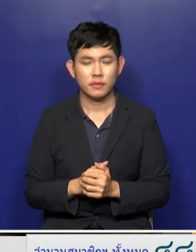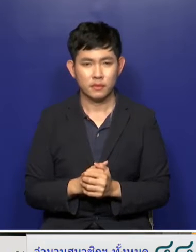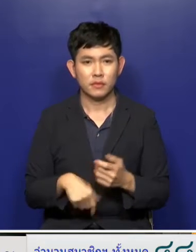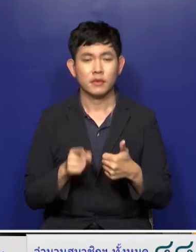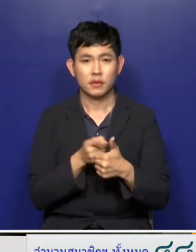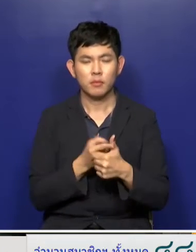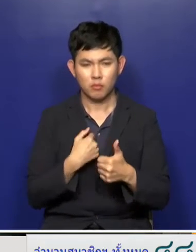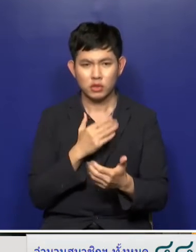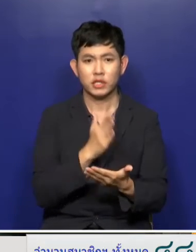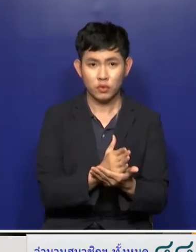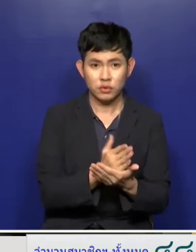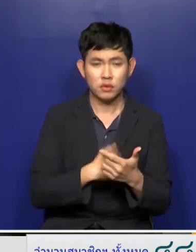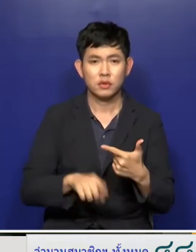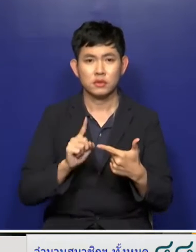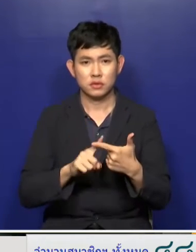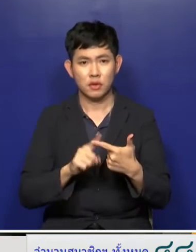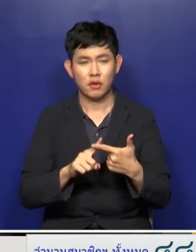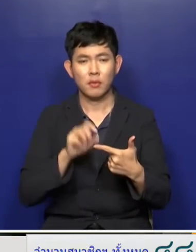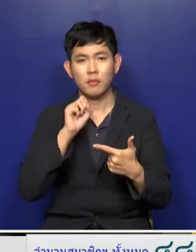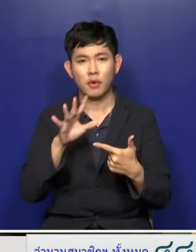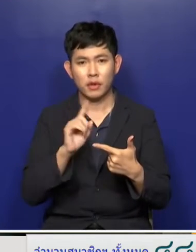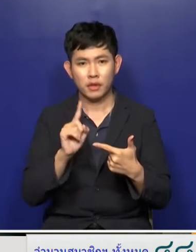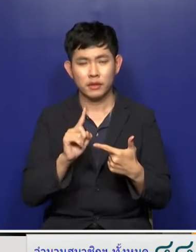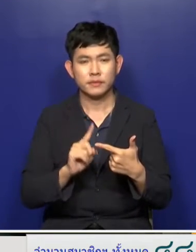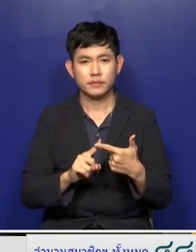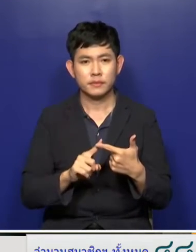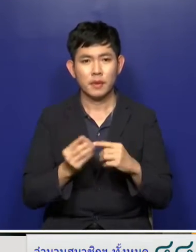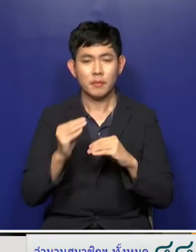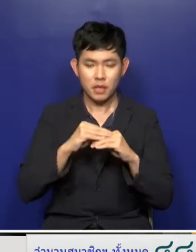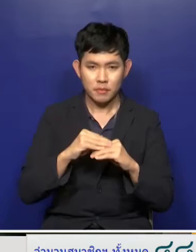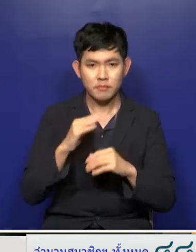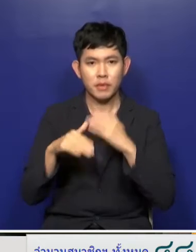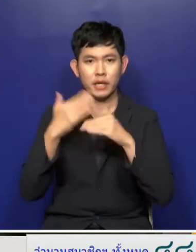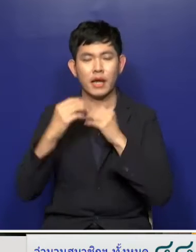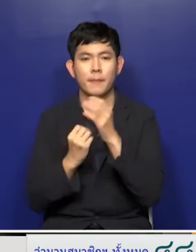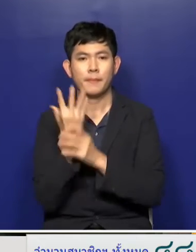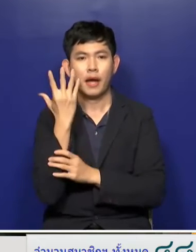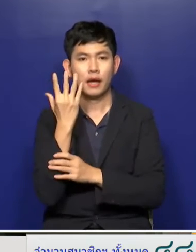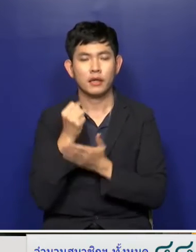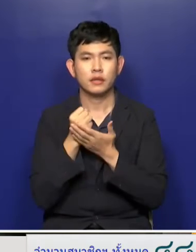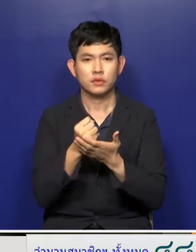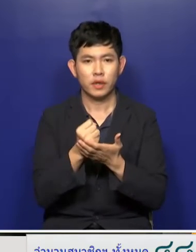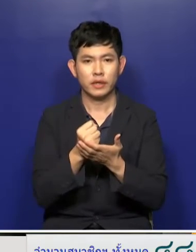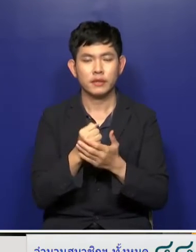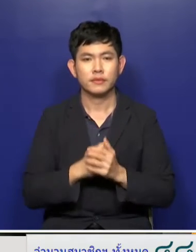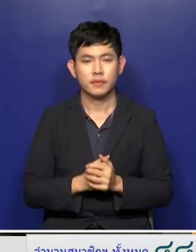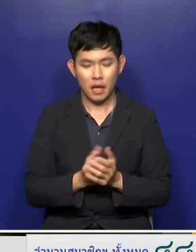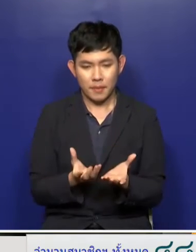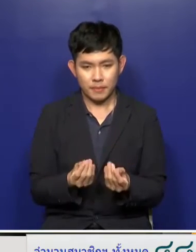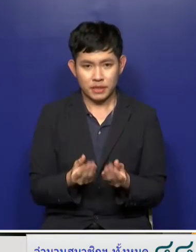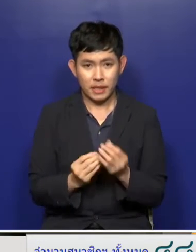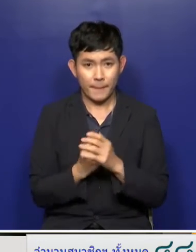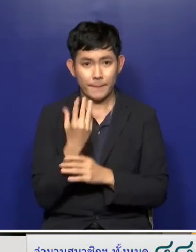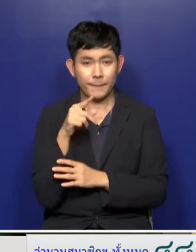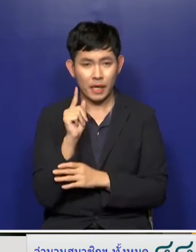ยัง สองท่านจะบอกว่าเพิ่มแลวพัฒนาป่าอนุรักษ์แล้วก็เพิ่มพื้นที่ในปาก